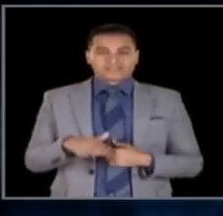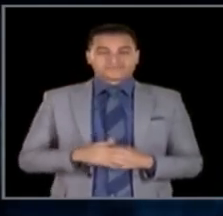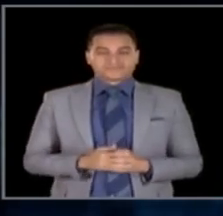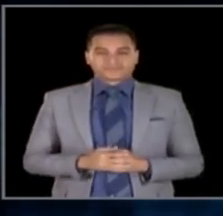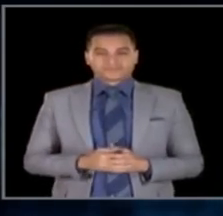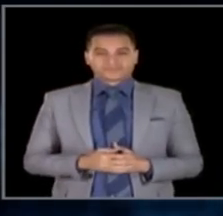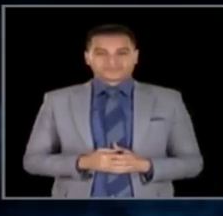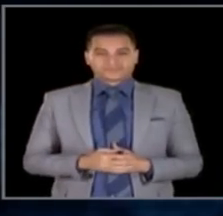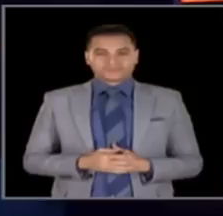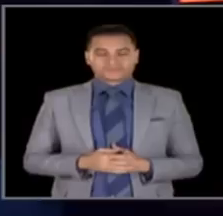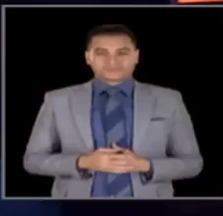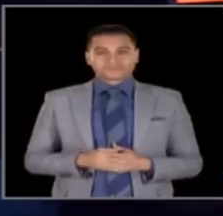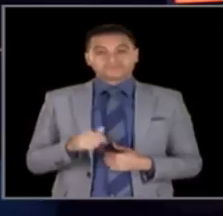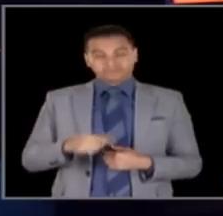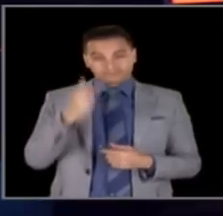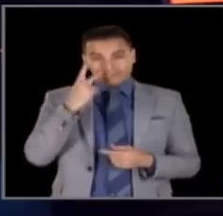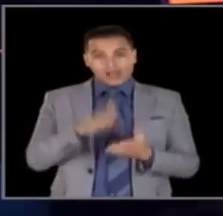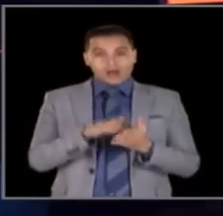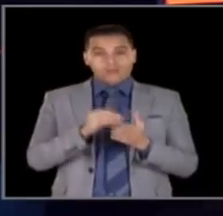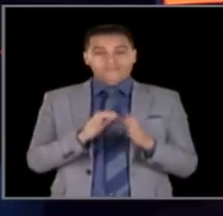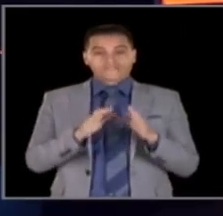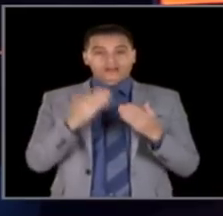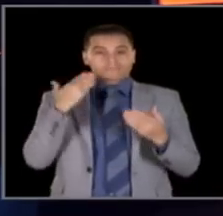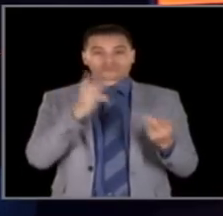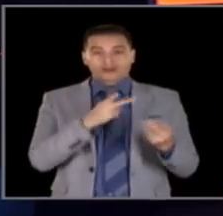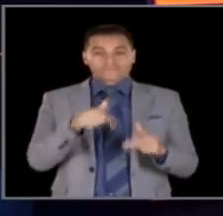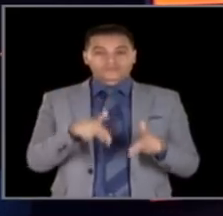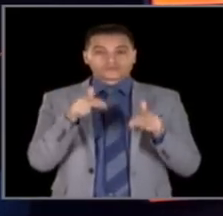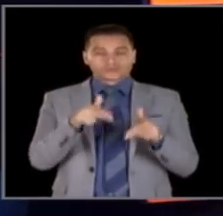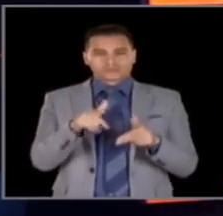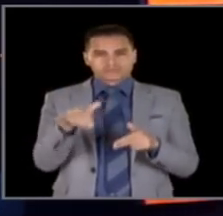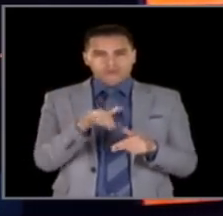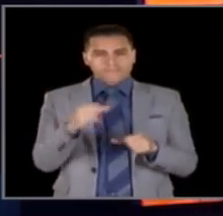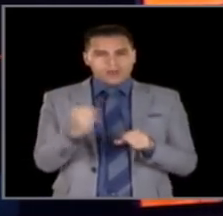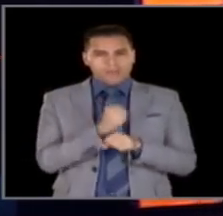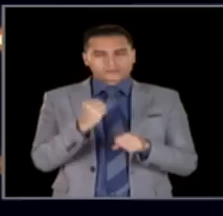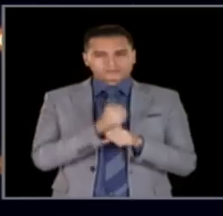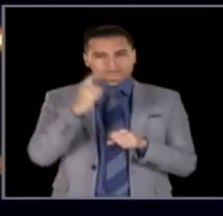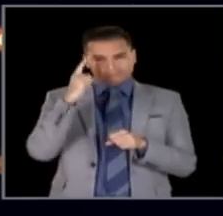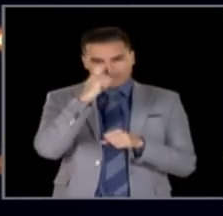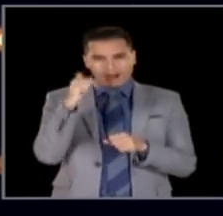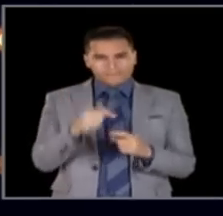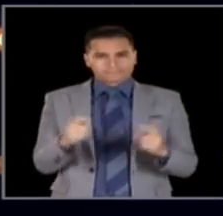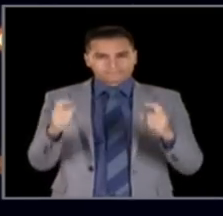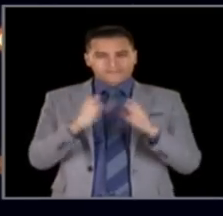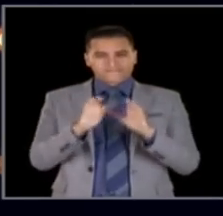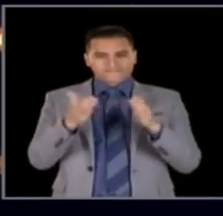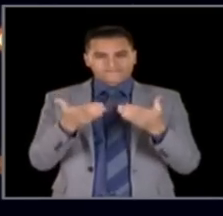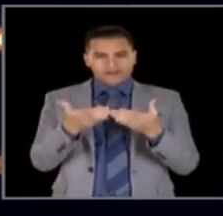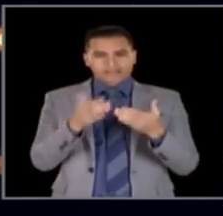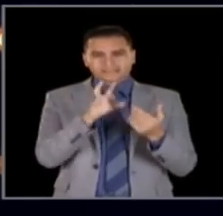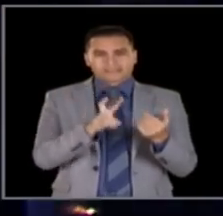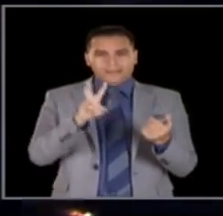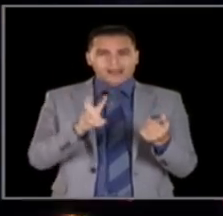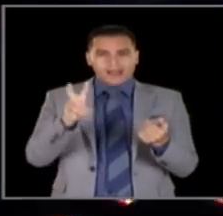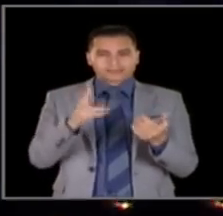نقطة إجابات صحيحة. أول فريق مشرفنا في الاستوديو في مهمة انتحارية، نلعب كلها فريق